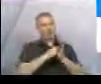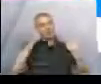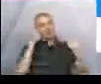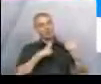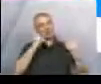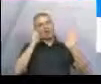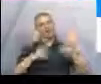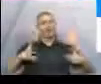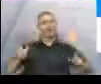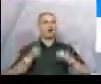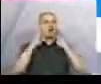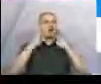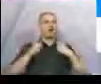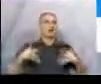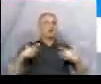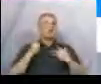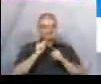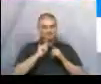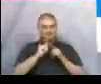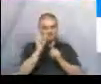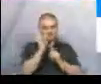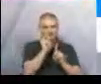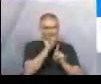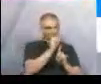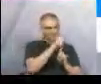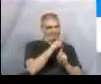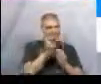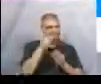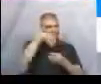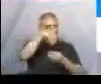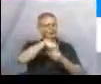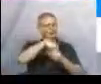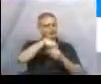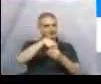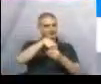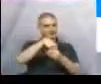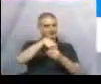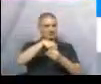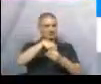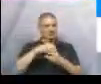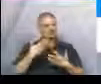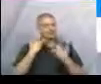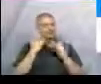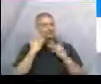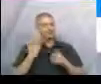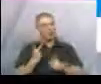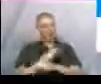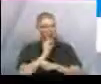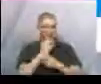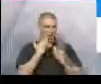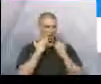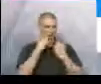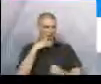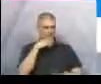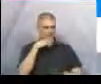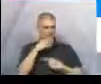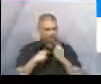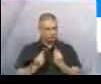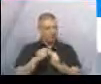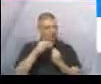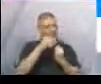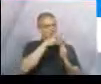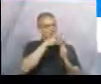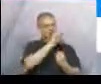ושרה. זאת אומרת, הסימניות האלה מאפשרות להכניס לתוך הסדר המסורתי שאנחנו מכירים כל שנה עוד